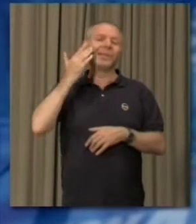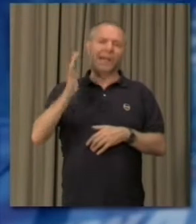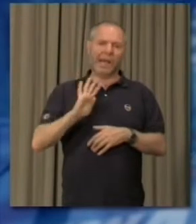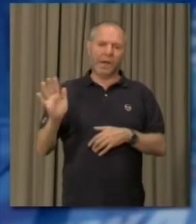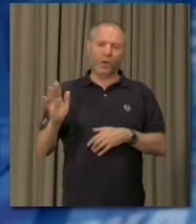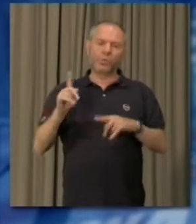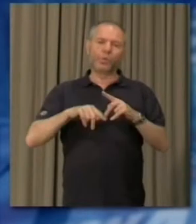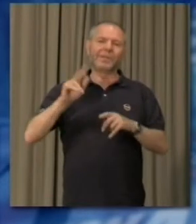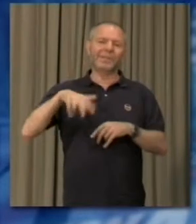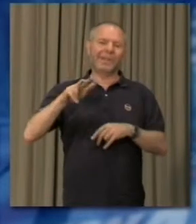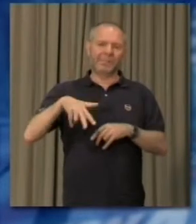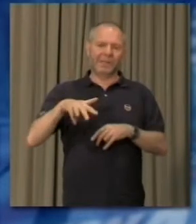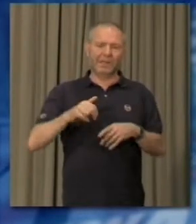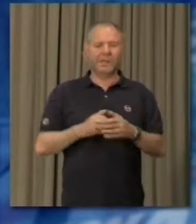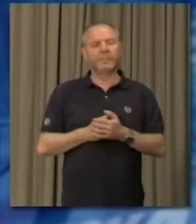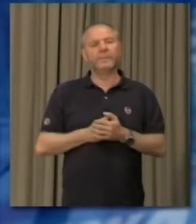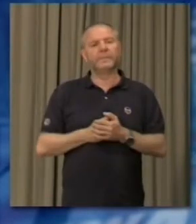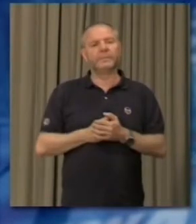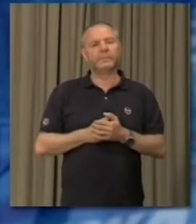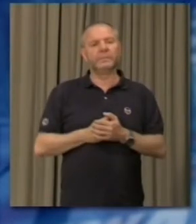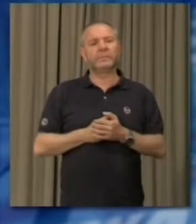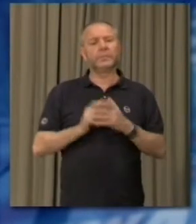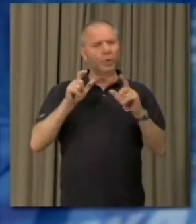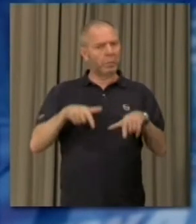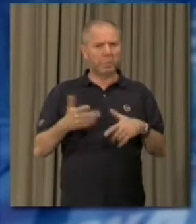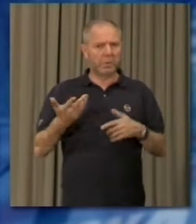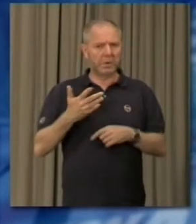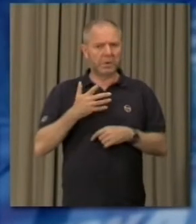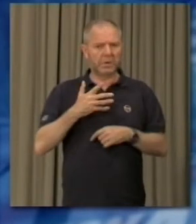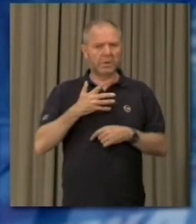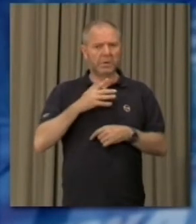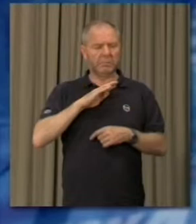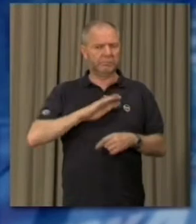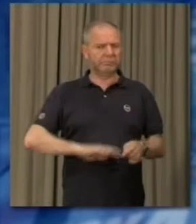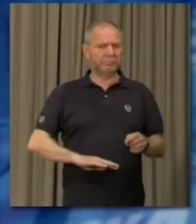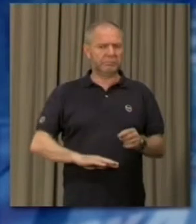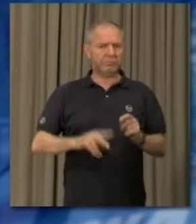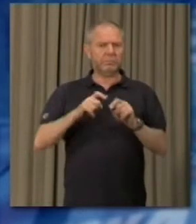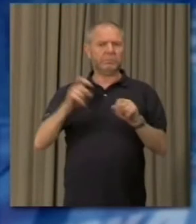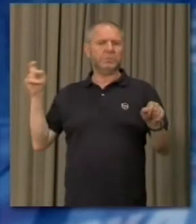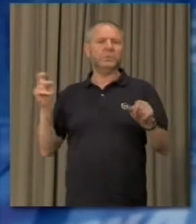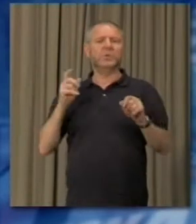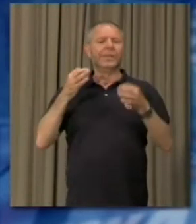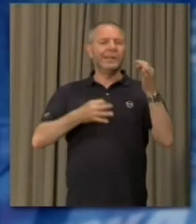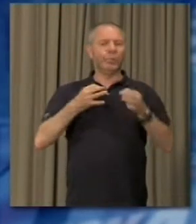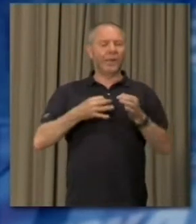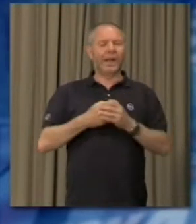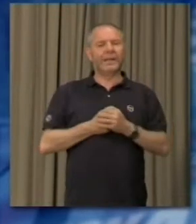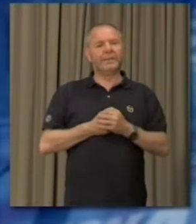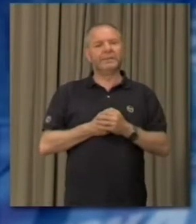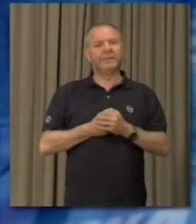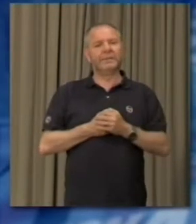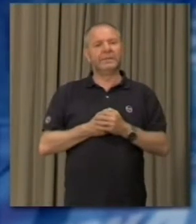di 3.000 euro per danno non patrimoniale. Il comune era così uscito dal processo penale che si è concluso l'altro giorno in tribunale a Verbania